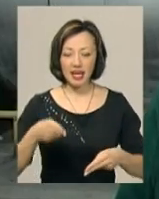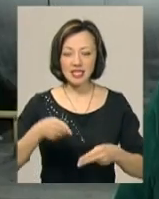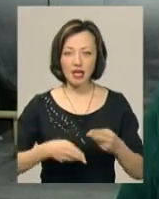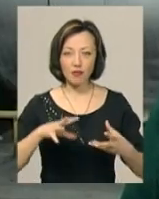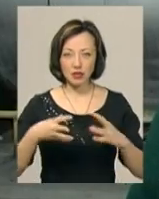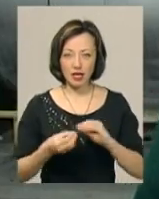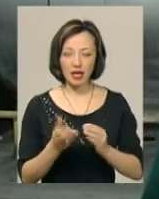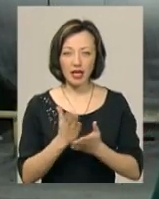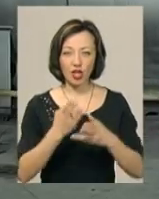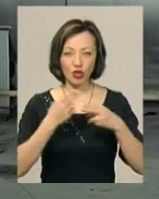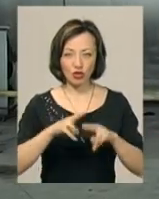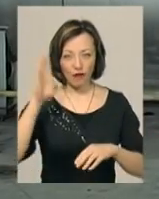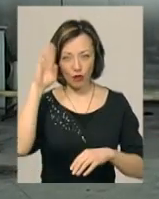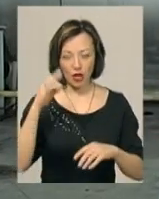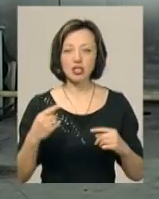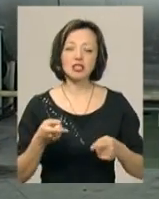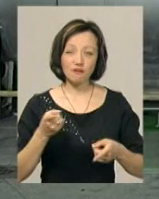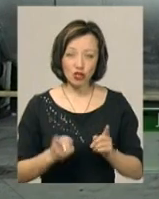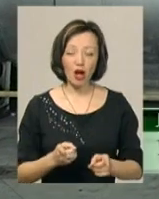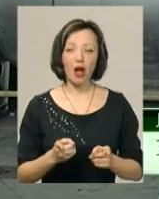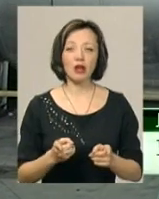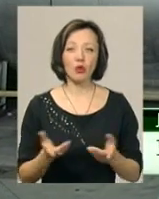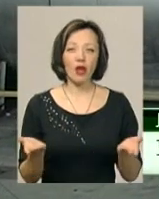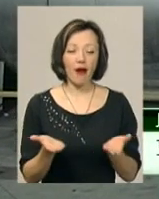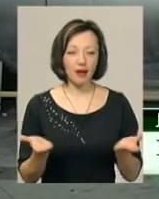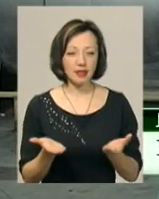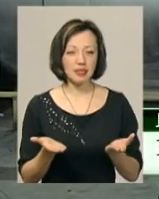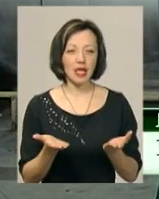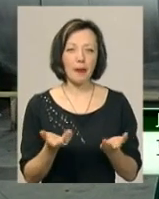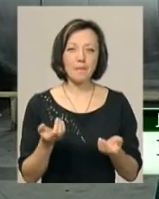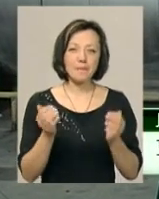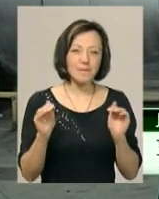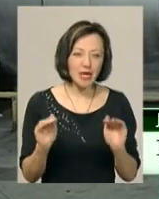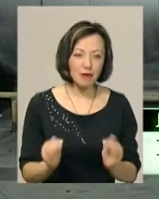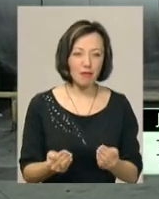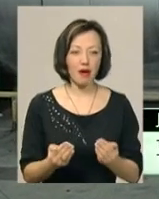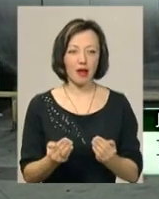продуктом є технологічна вода. Звичайно, якийсь мінімальний